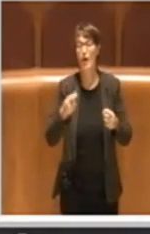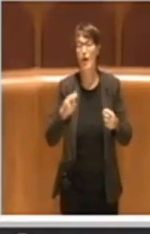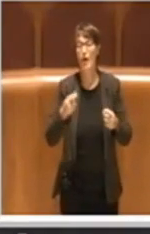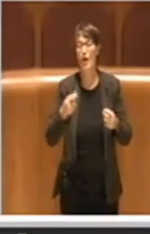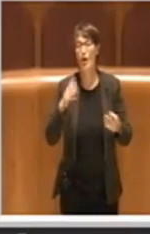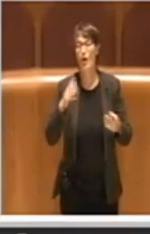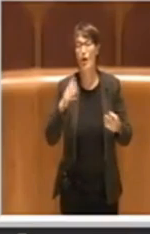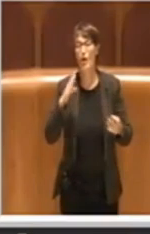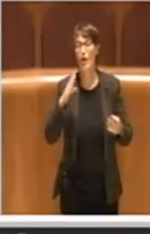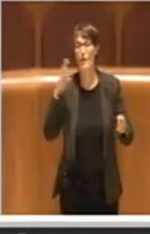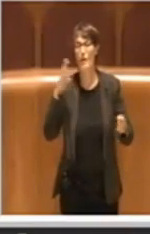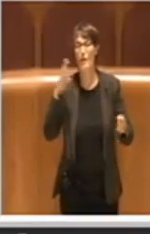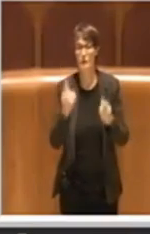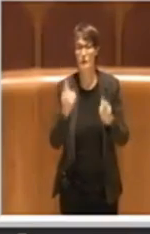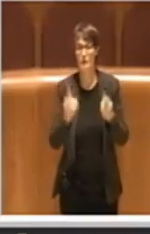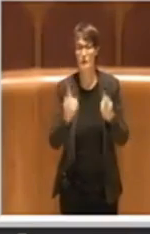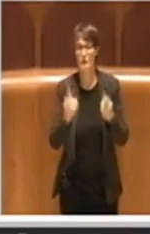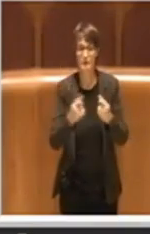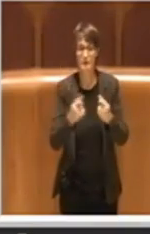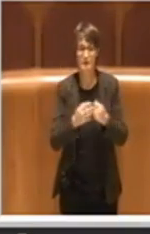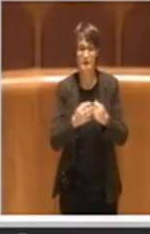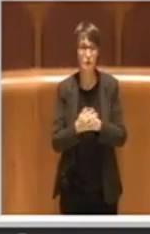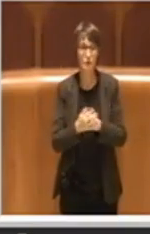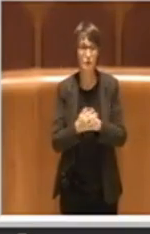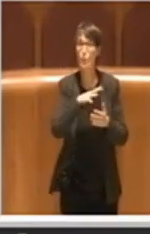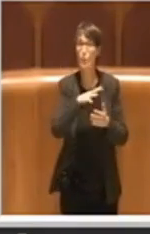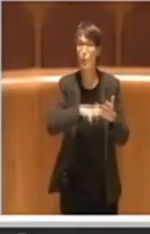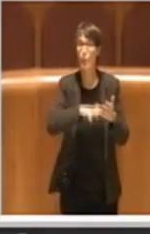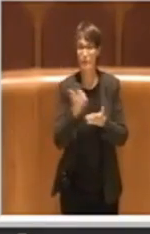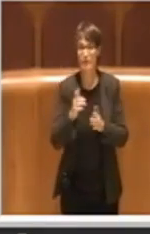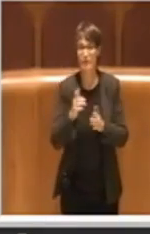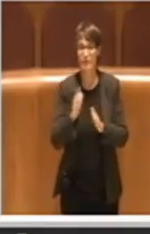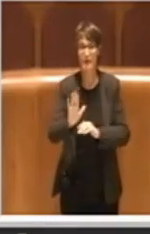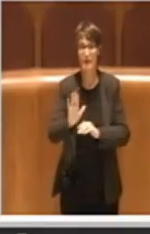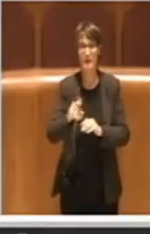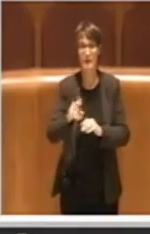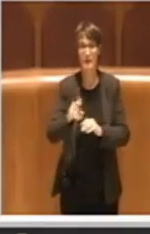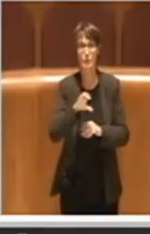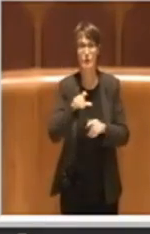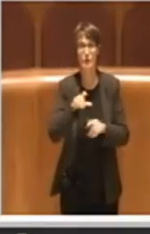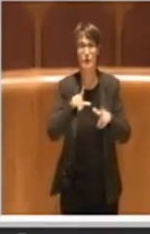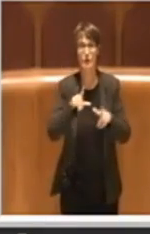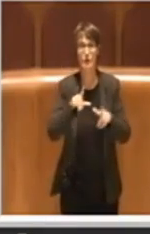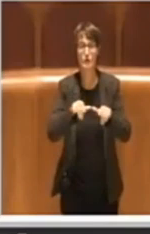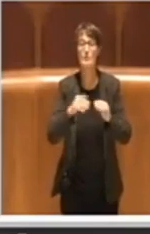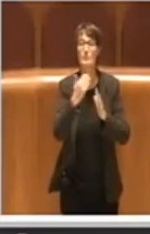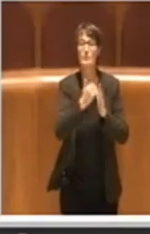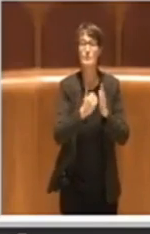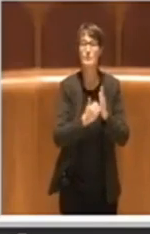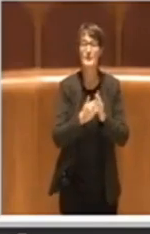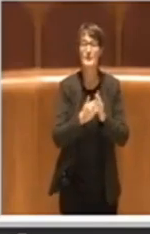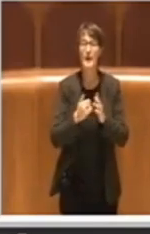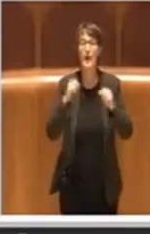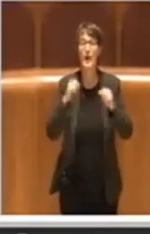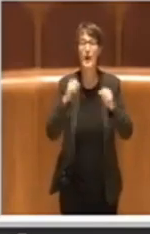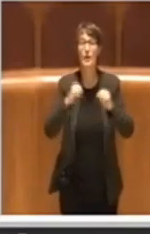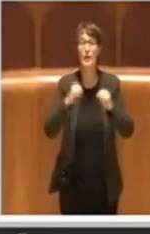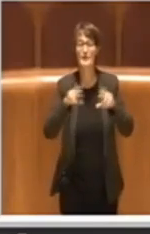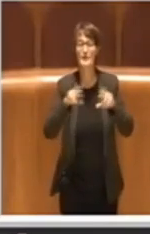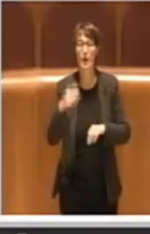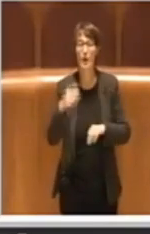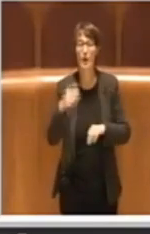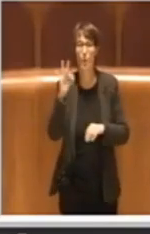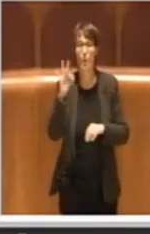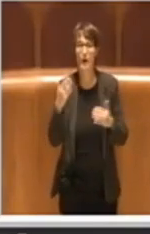importante che produce la regione lazio è il piano di risanamento della qualità dell'aria ed in particolare nello scorso agosto c'è stato un